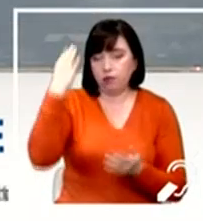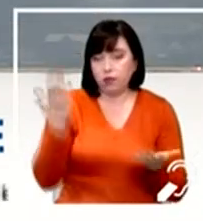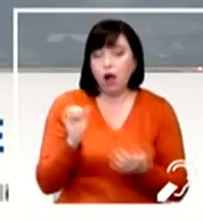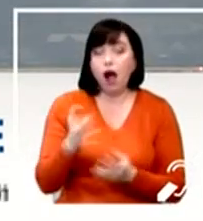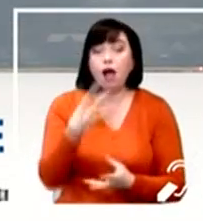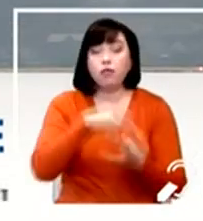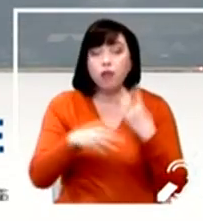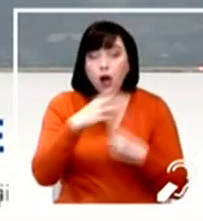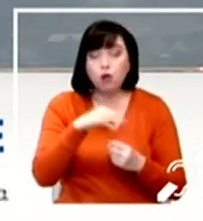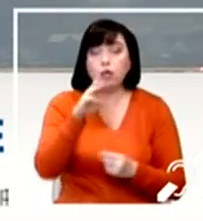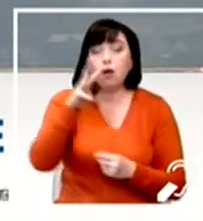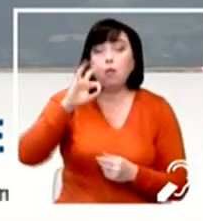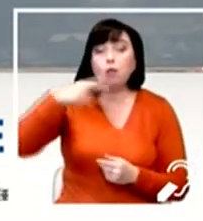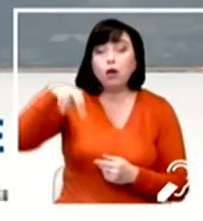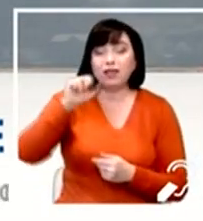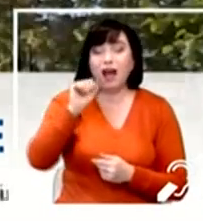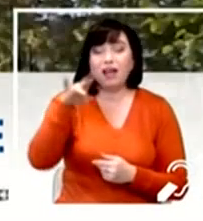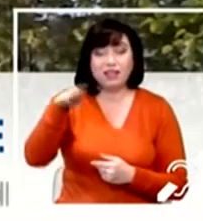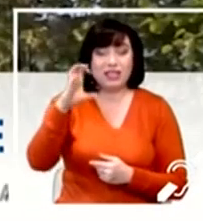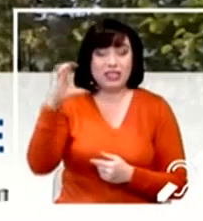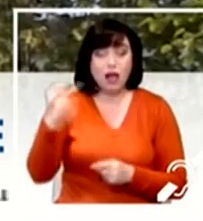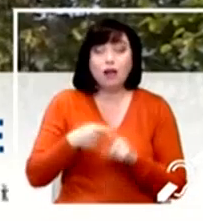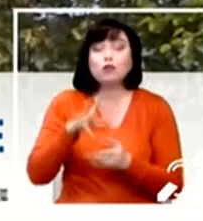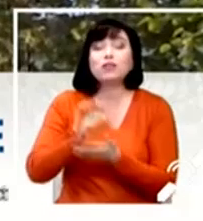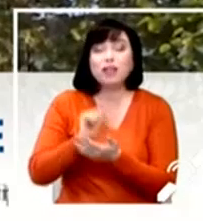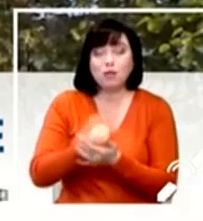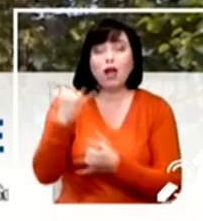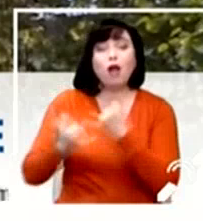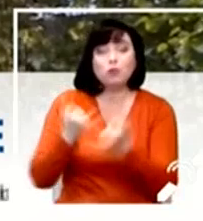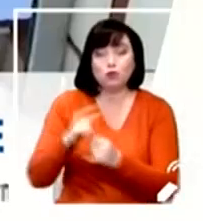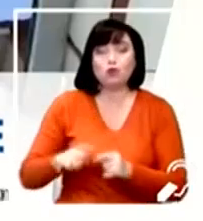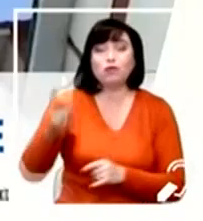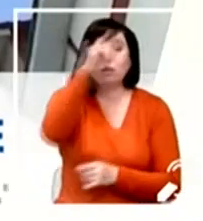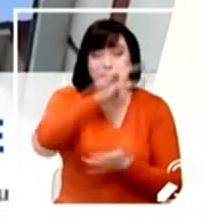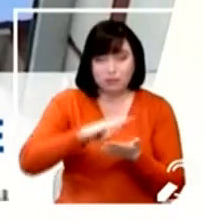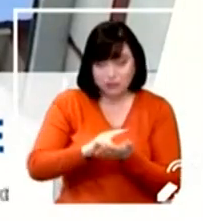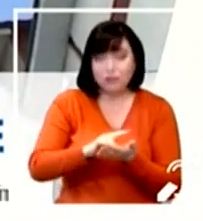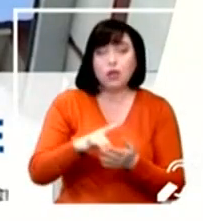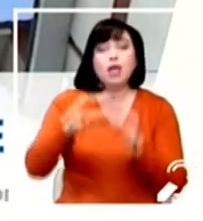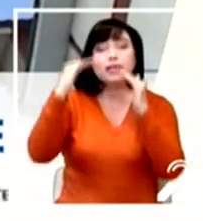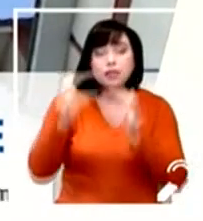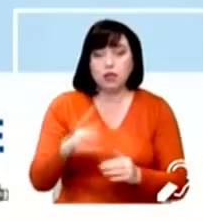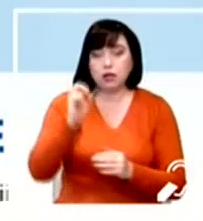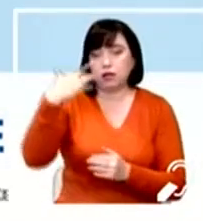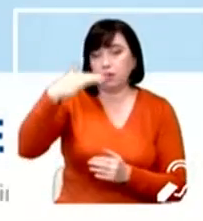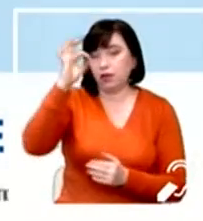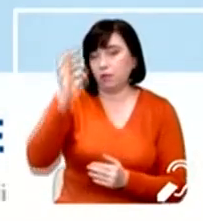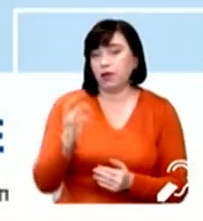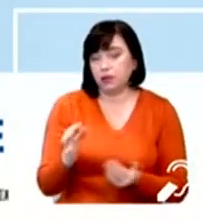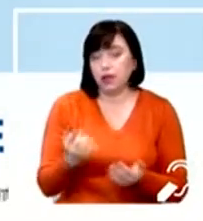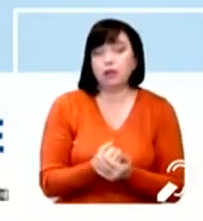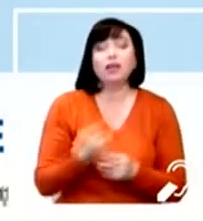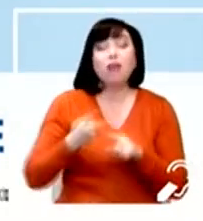iar veniturile Moldața, întreprinderea care se ocupă de deservirea traficului aerian, au scăzut cu peste